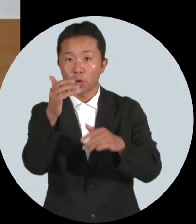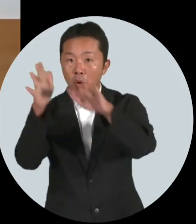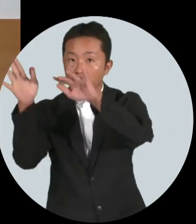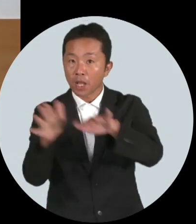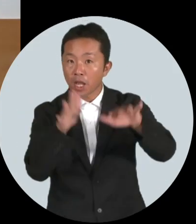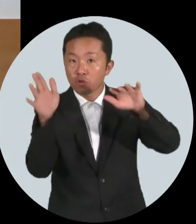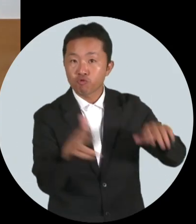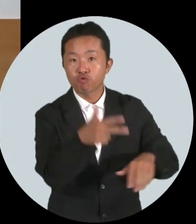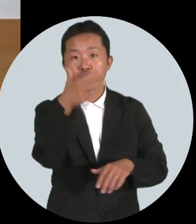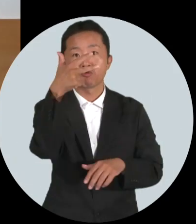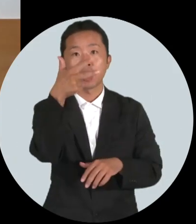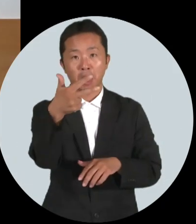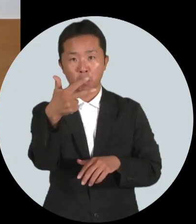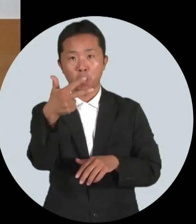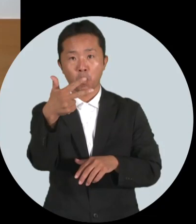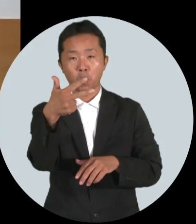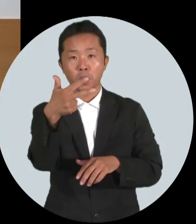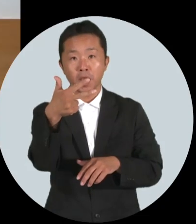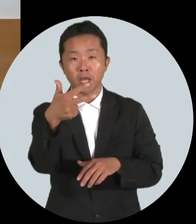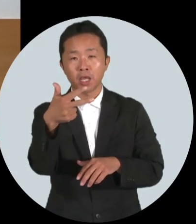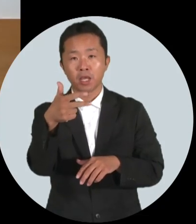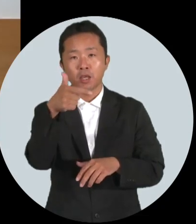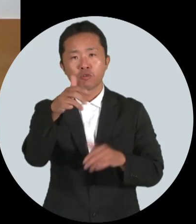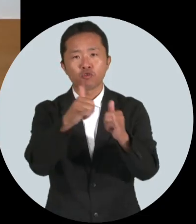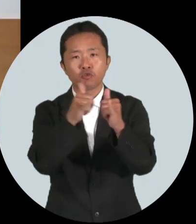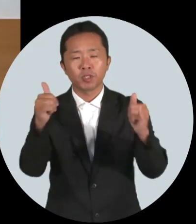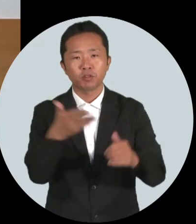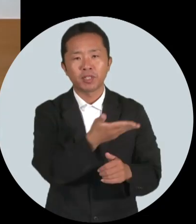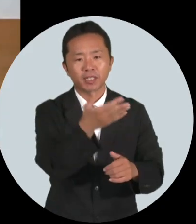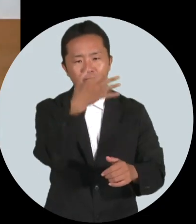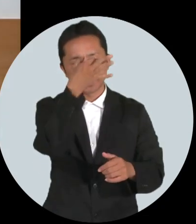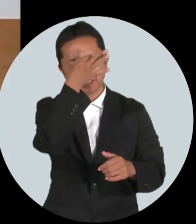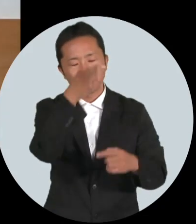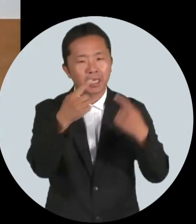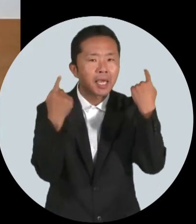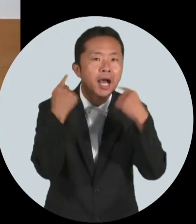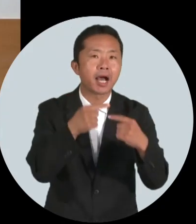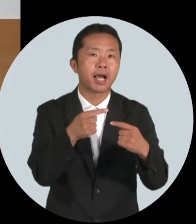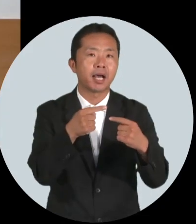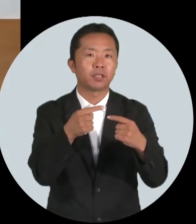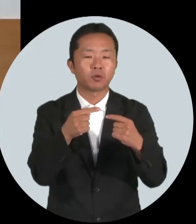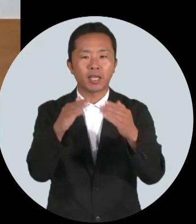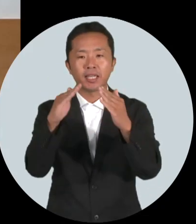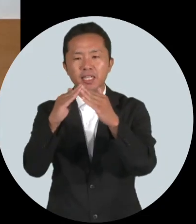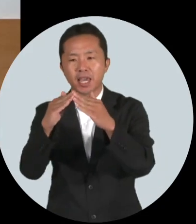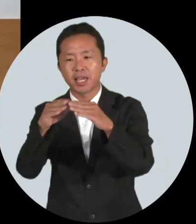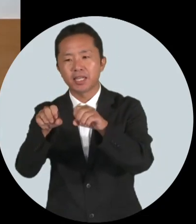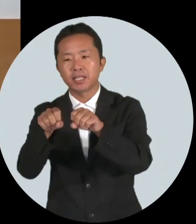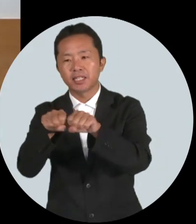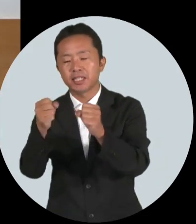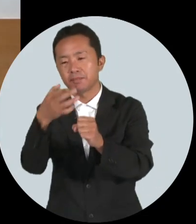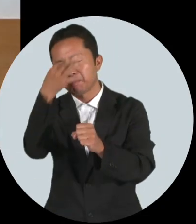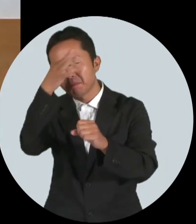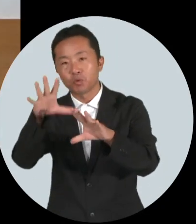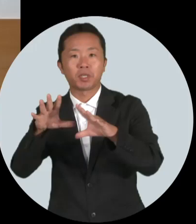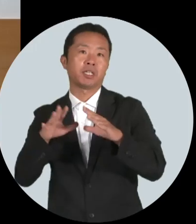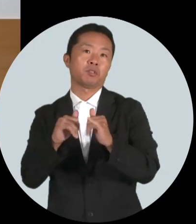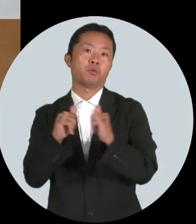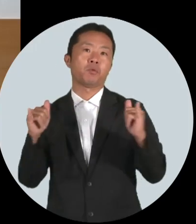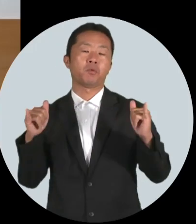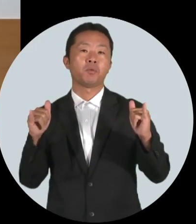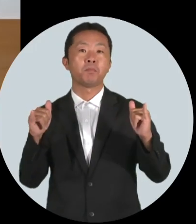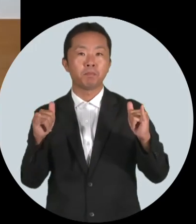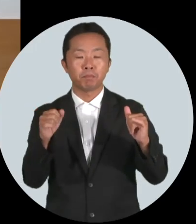たしました台風第7号によりまして民の方が負傷されたり、また住戸が被害を受けました。